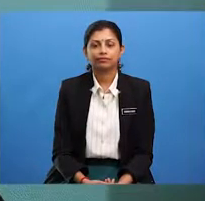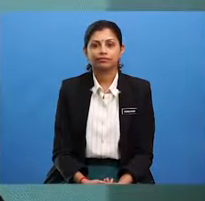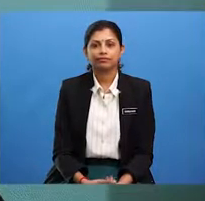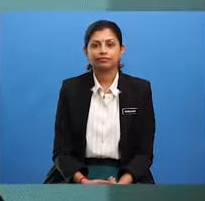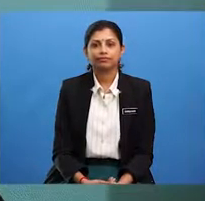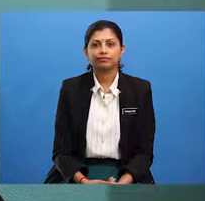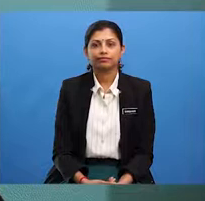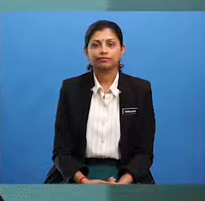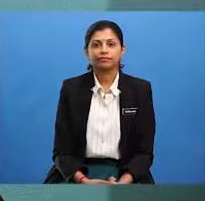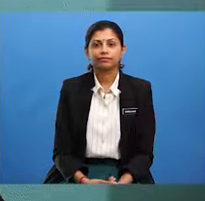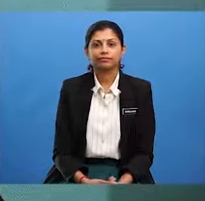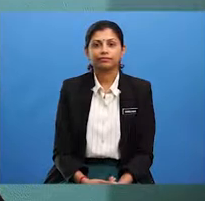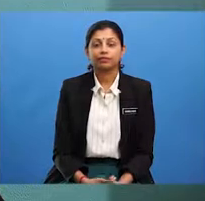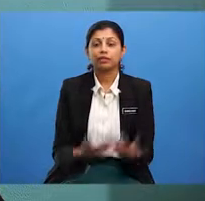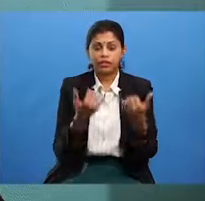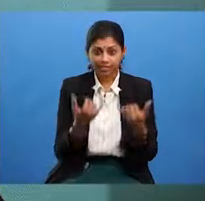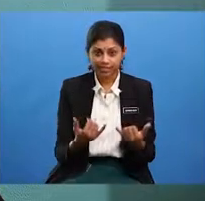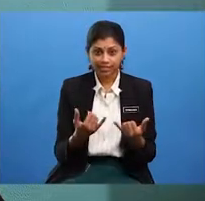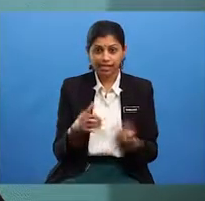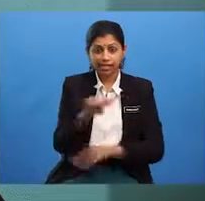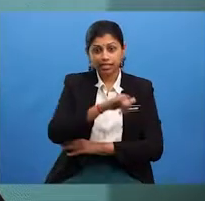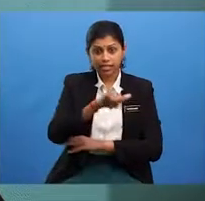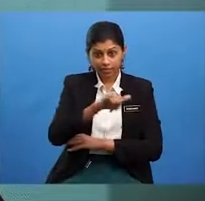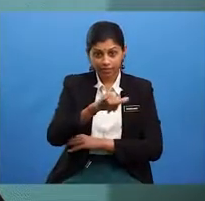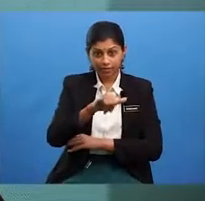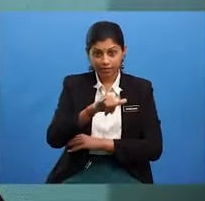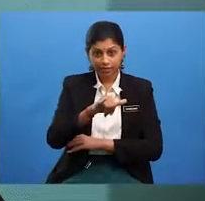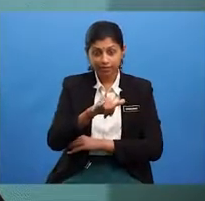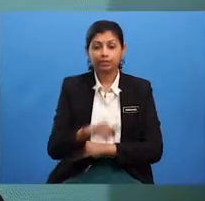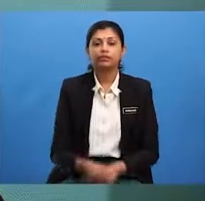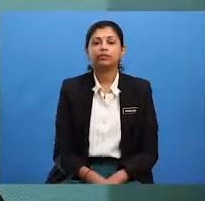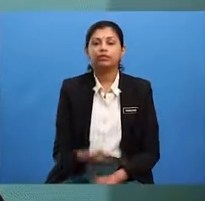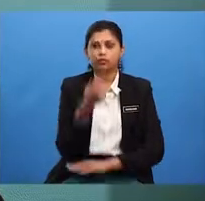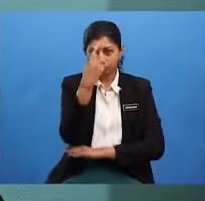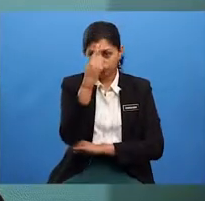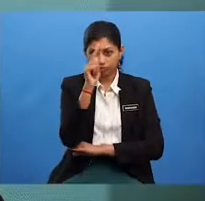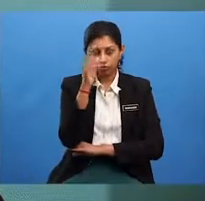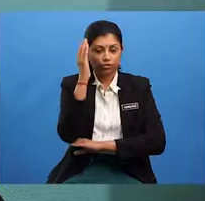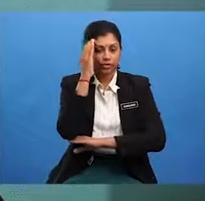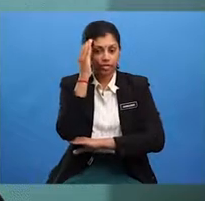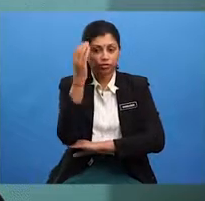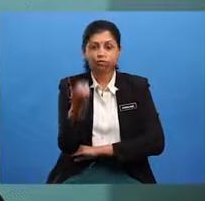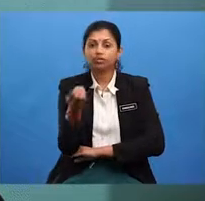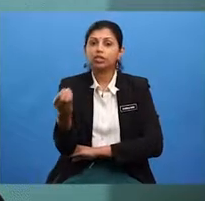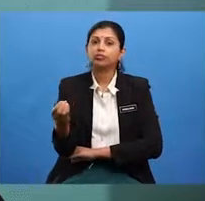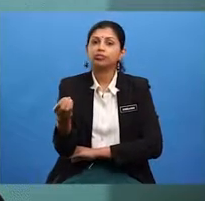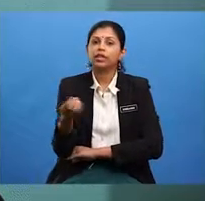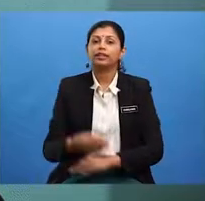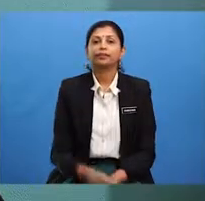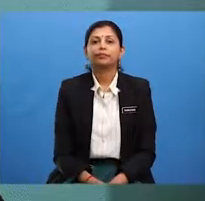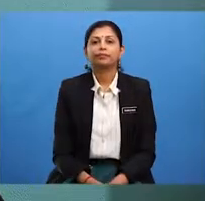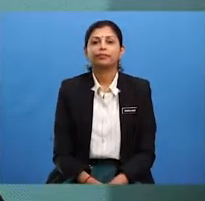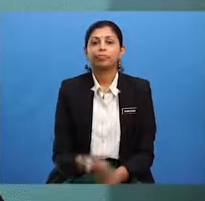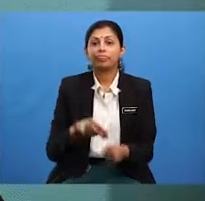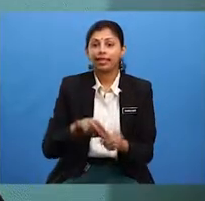bahan. Sekarang, mari bersama-sama cikgu untuk mengenal pasti objek-objek yang